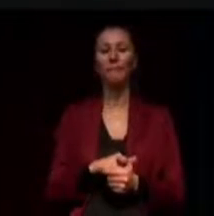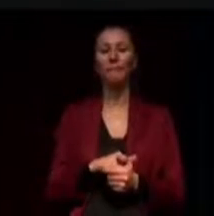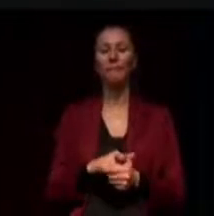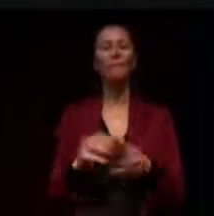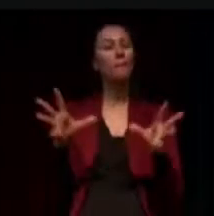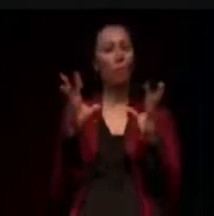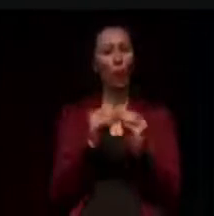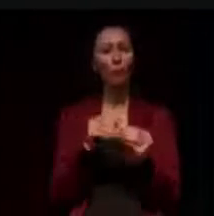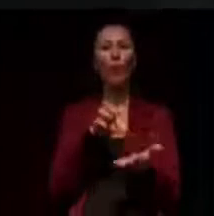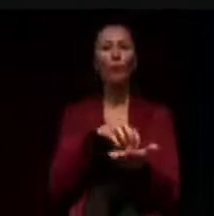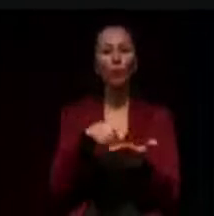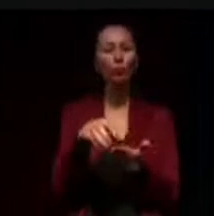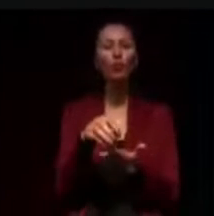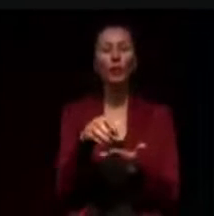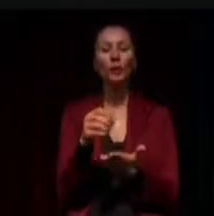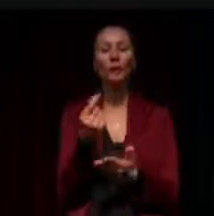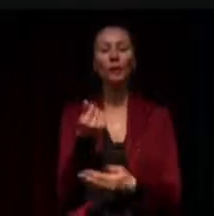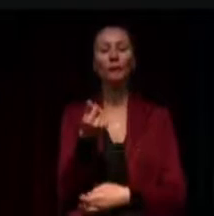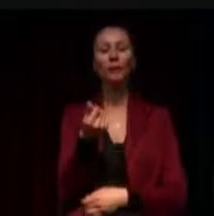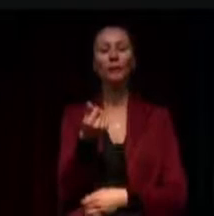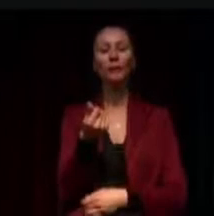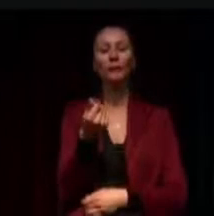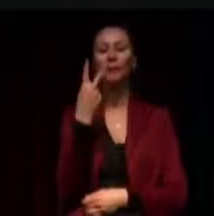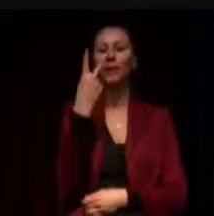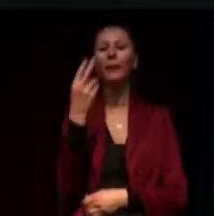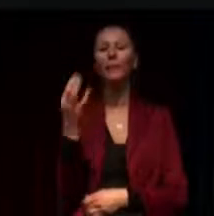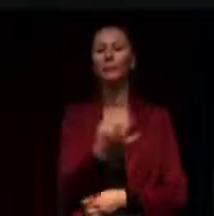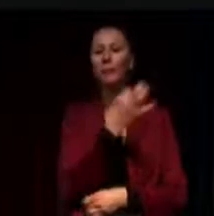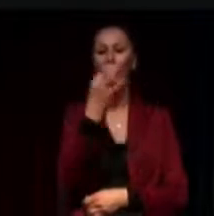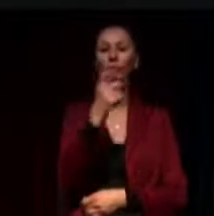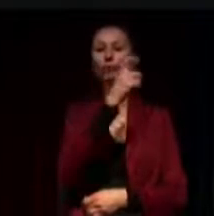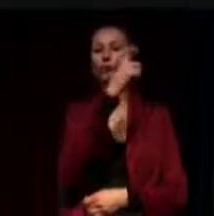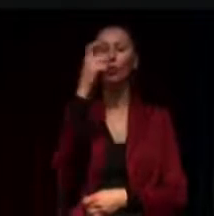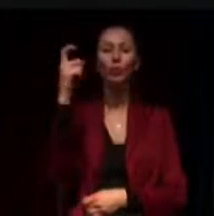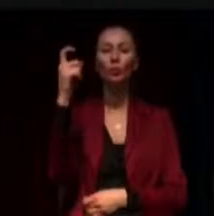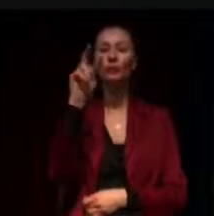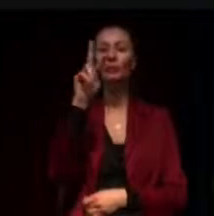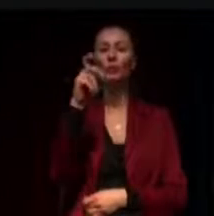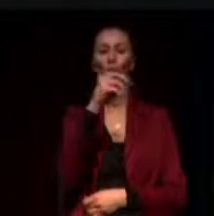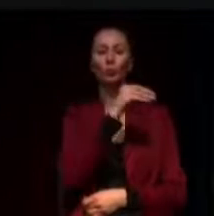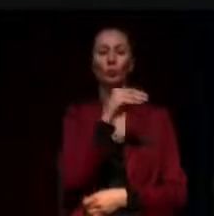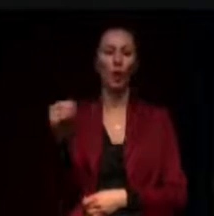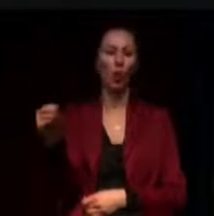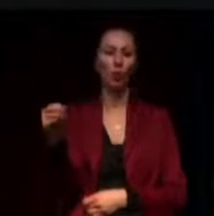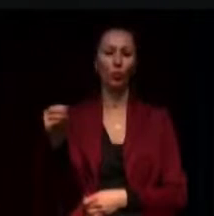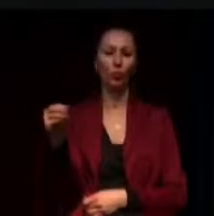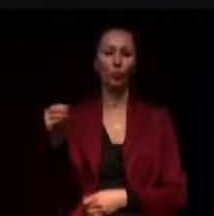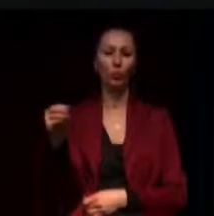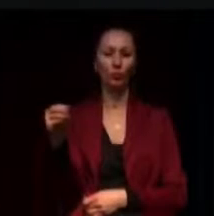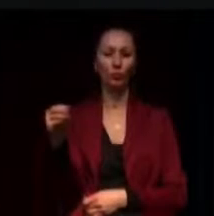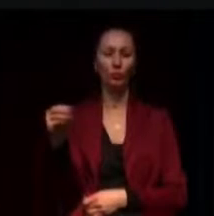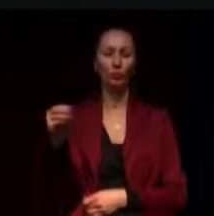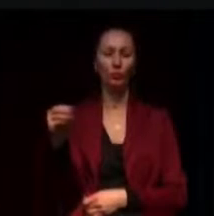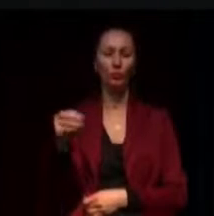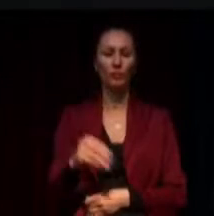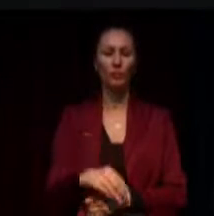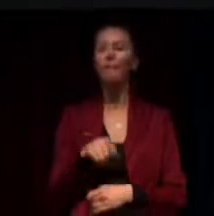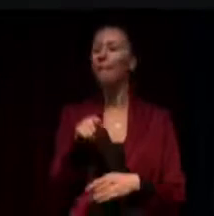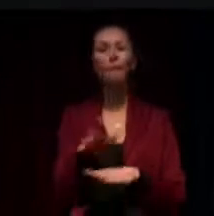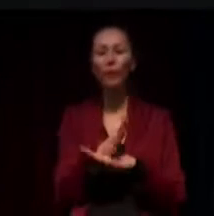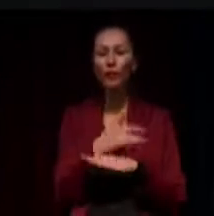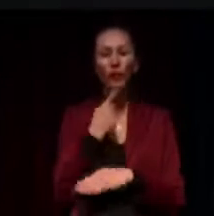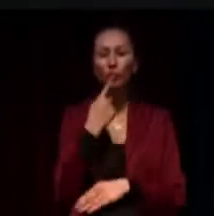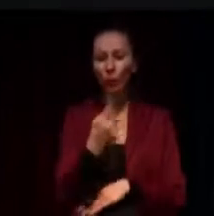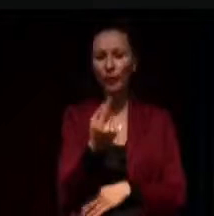direkt yatırıma ayrılmış toplam bütçe miktarı 2 milyar 929 milyon. 2 milyar 929 milyon. Bunu